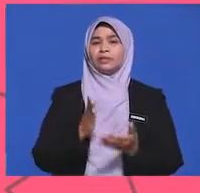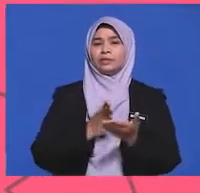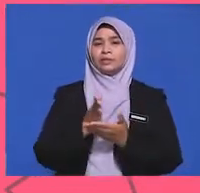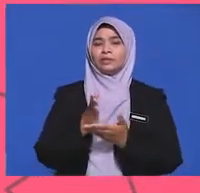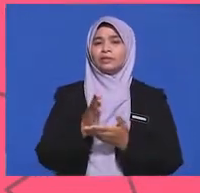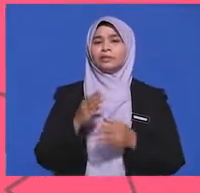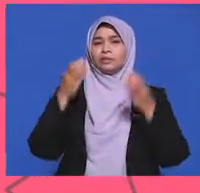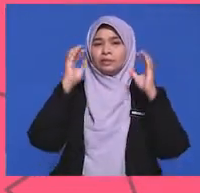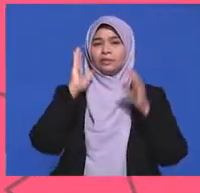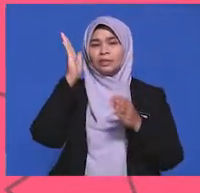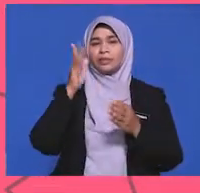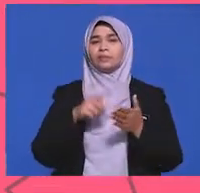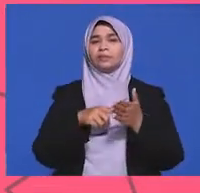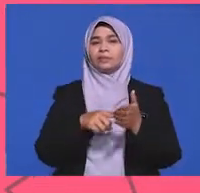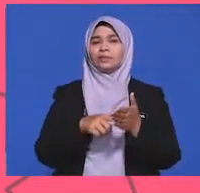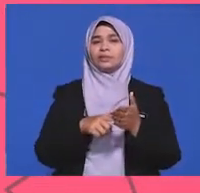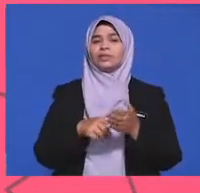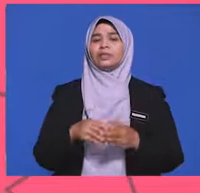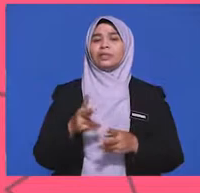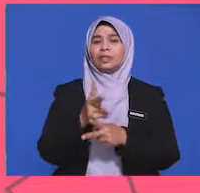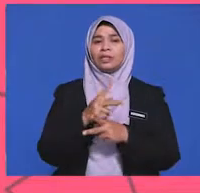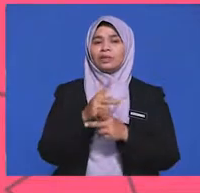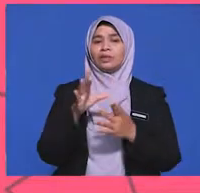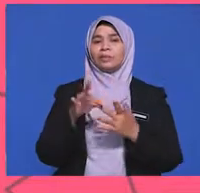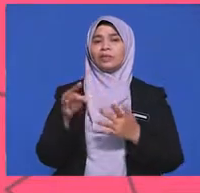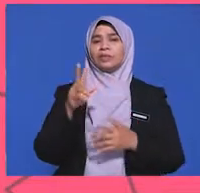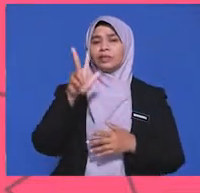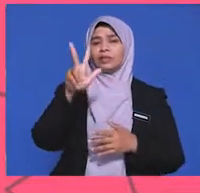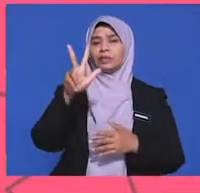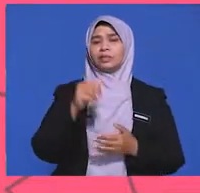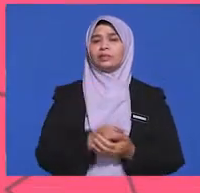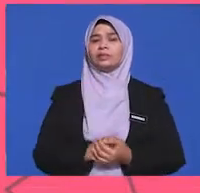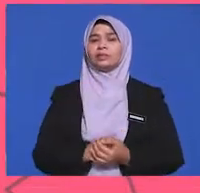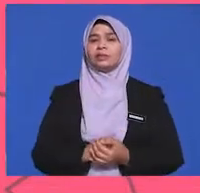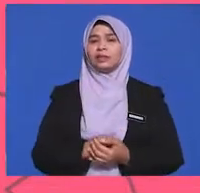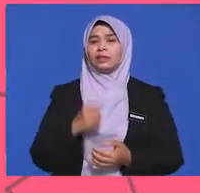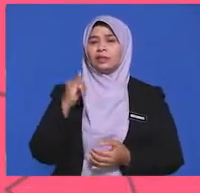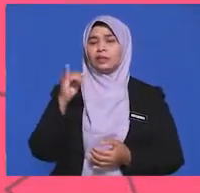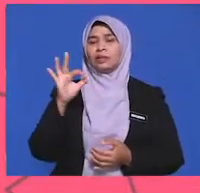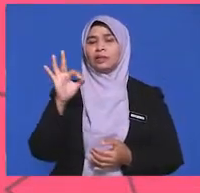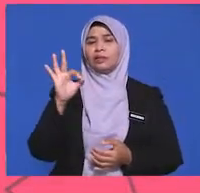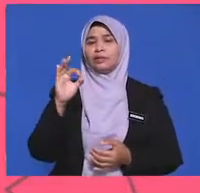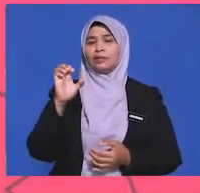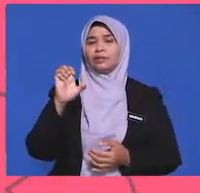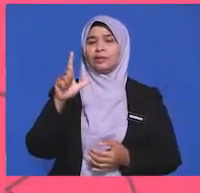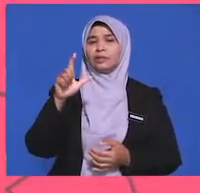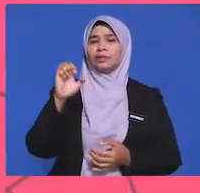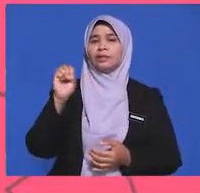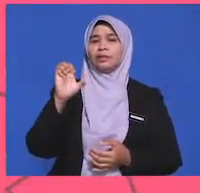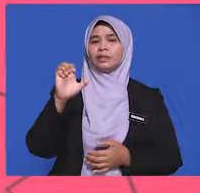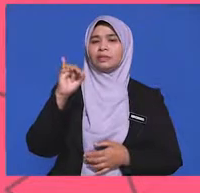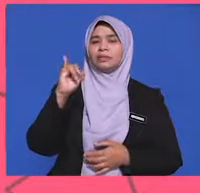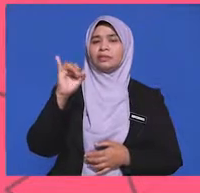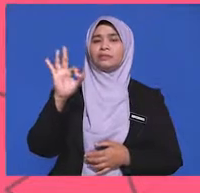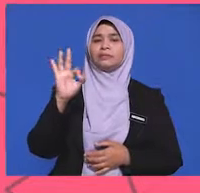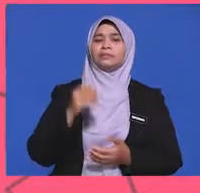Seterusnya, cikgu akan tunjukkan struktur kawalan pilihan yang ketiga, iaitu struktur kawalan pilihan if